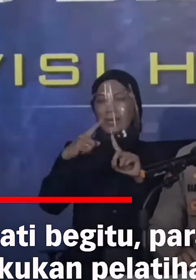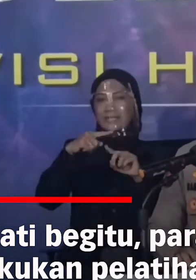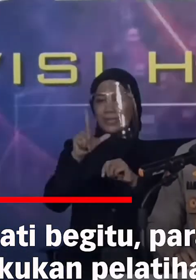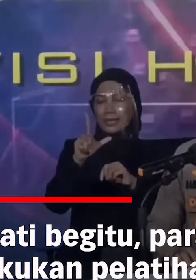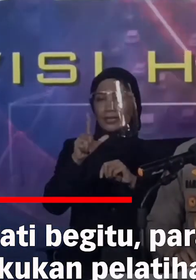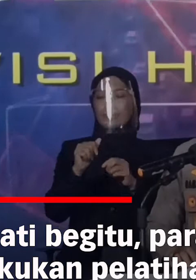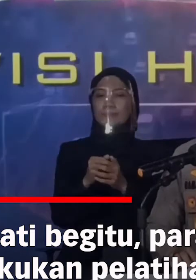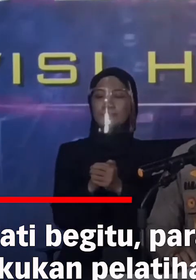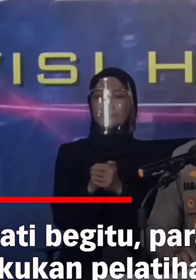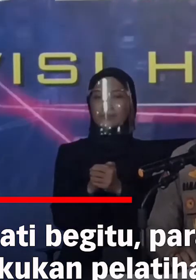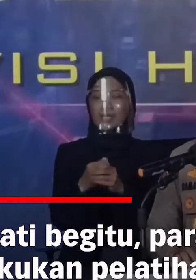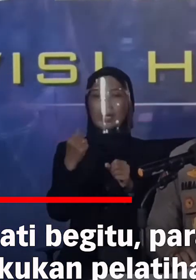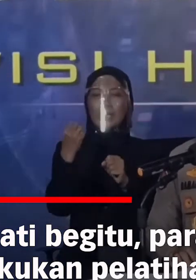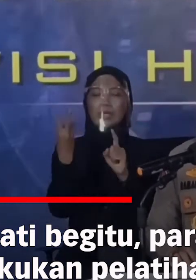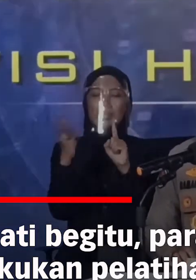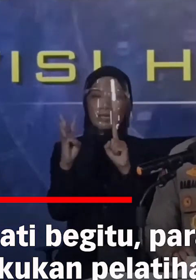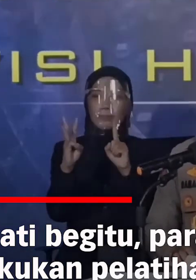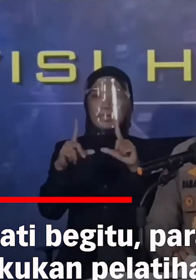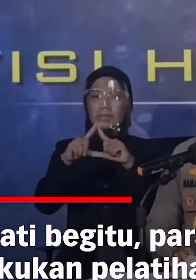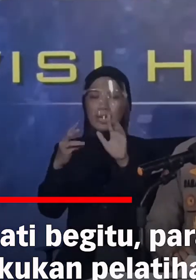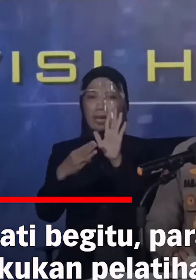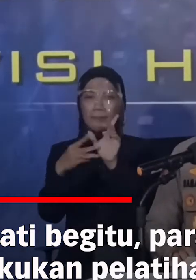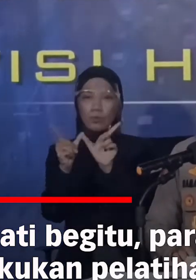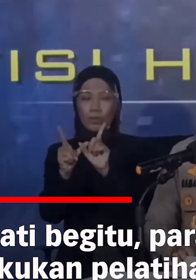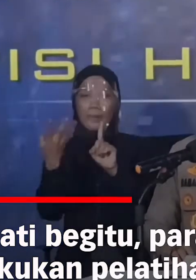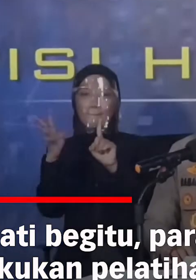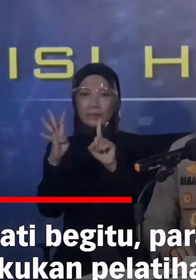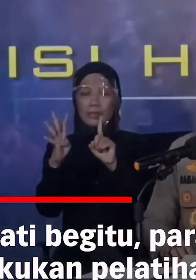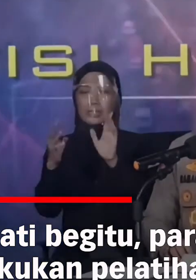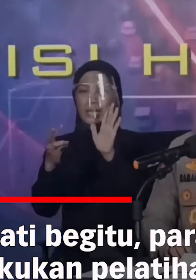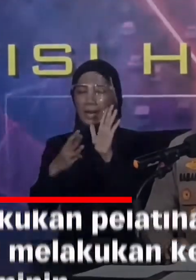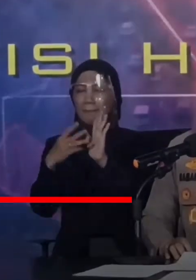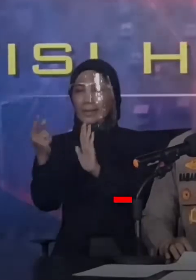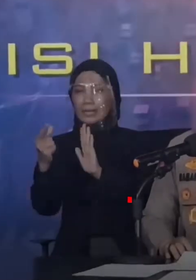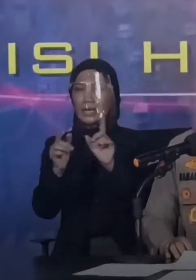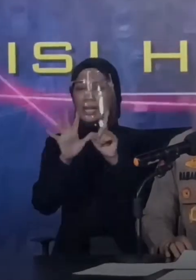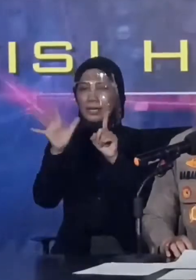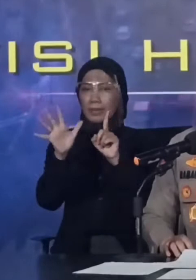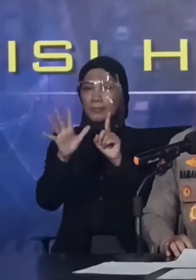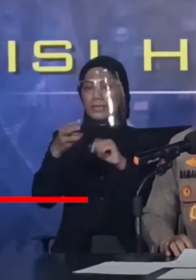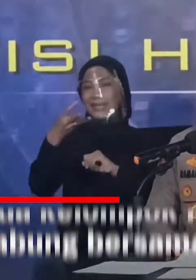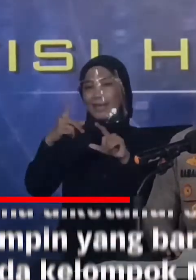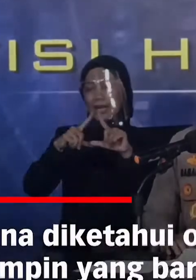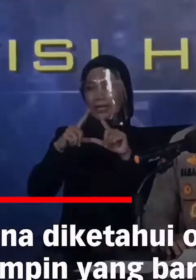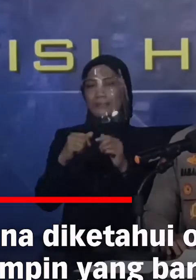TL, 13 AMW, 14 MR, 15